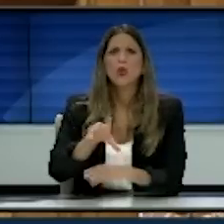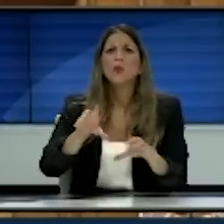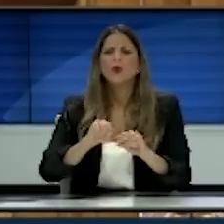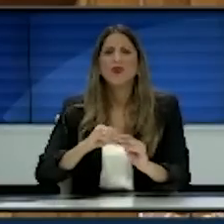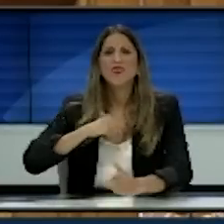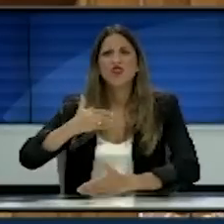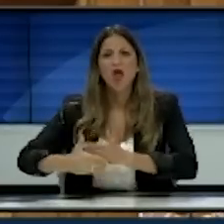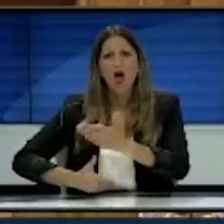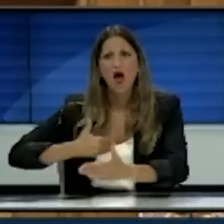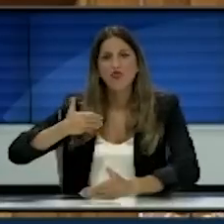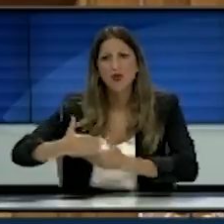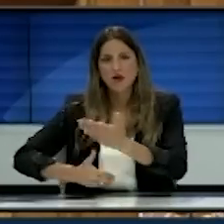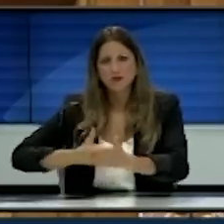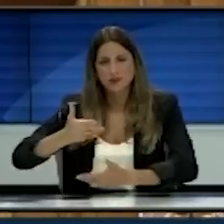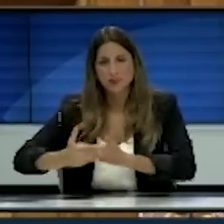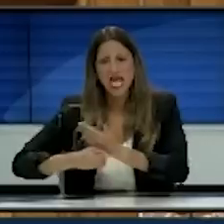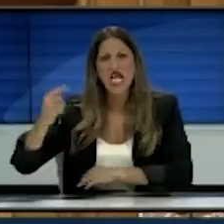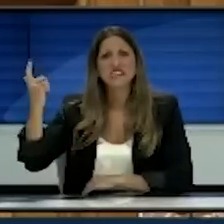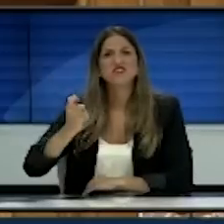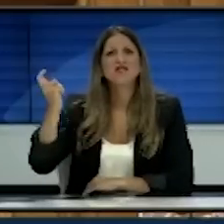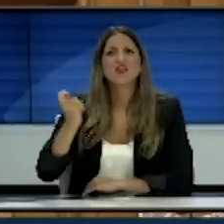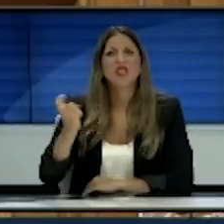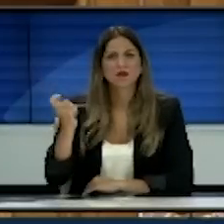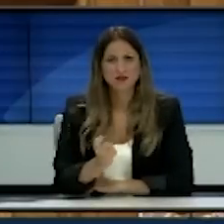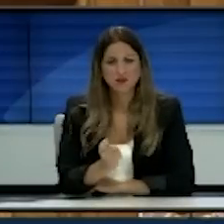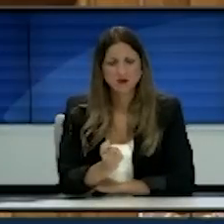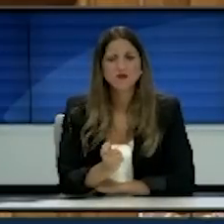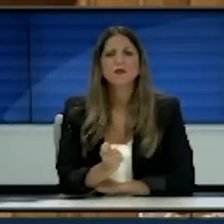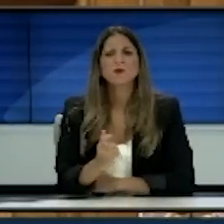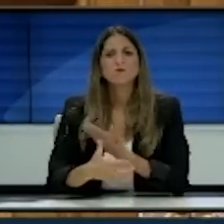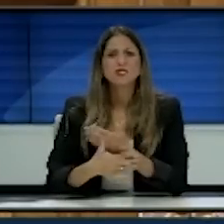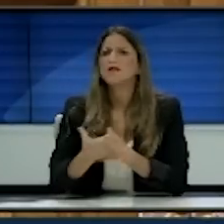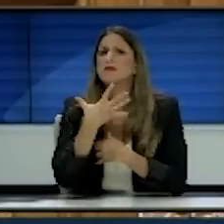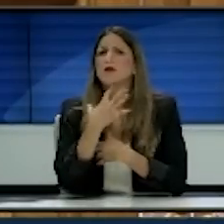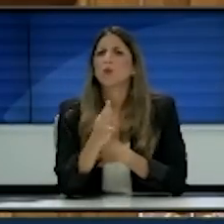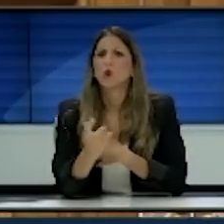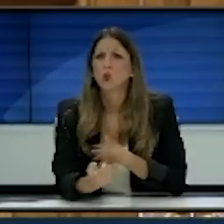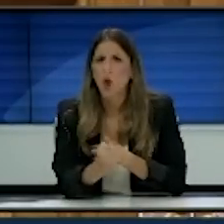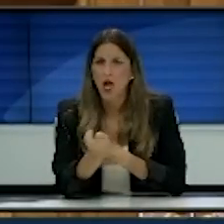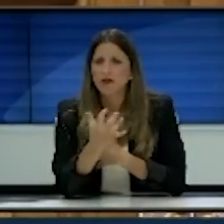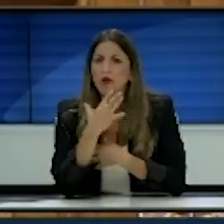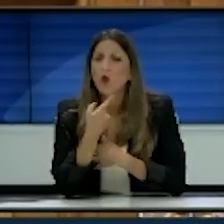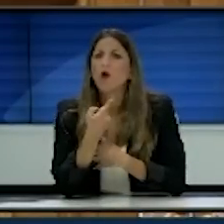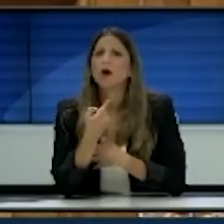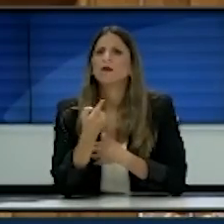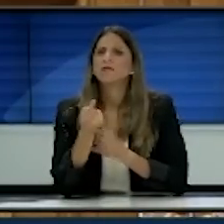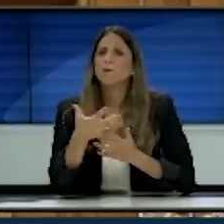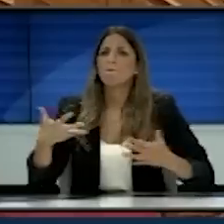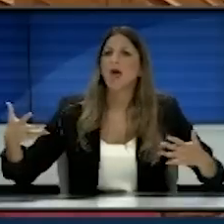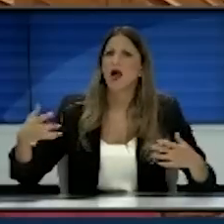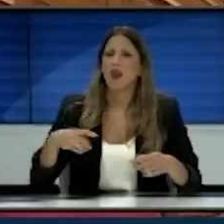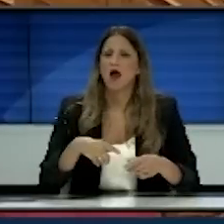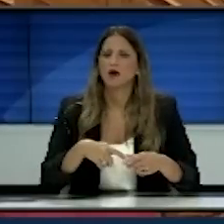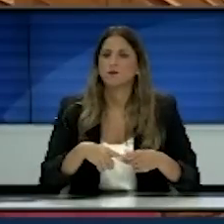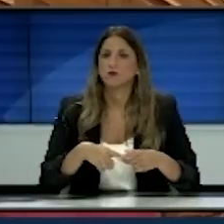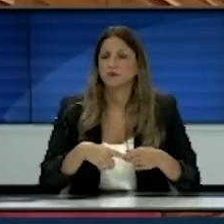βάλετε, αντί για εργαζόμενους, μεγαλοδικηγορικά γραφεία στον ΕΦΚΑ. Συνειδητά